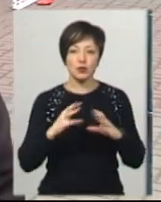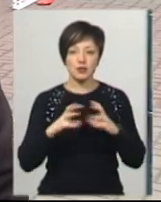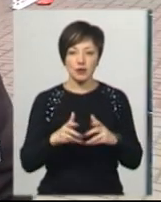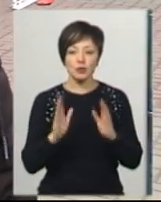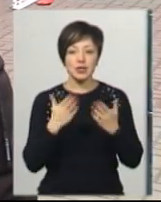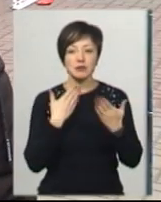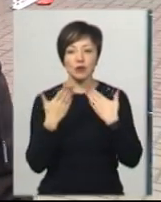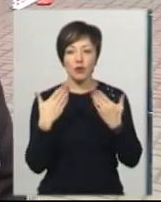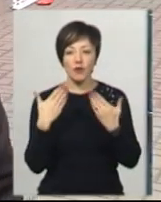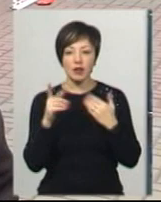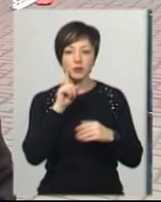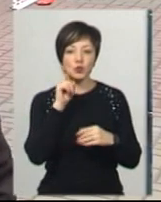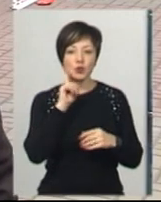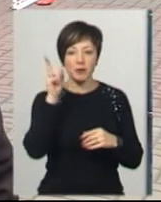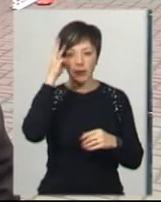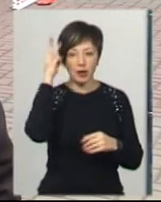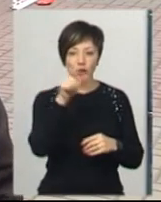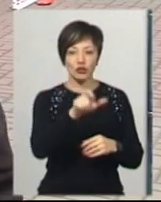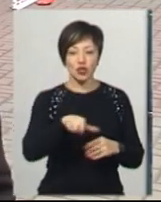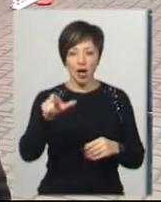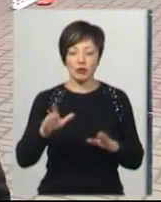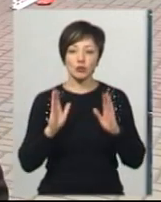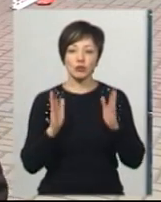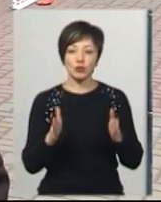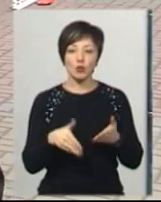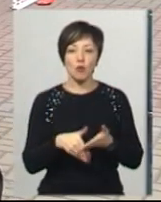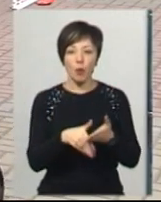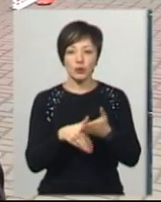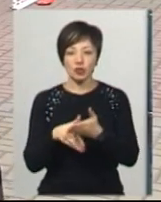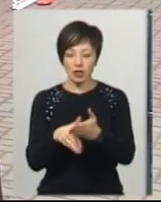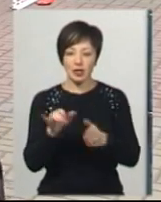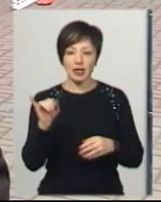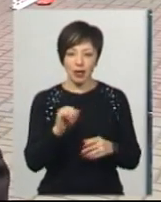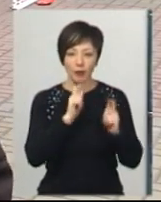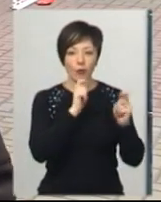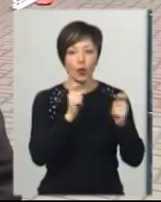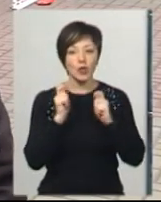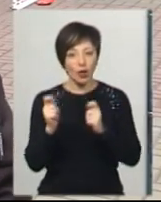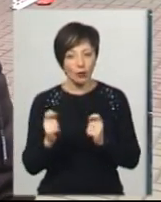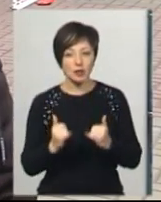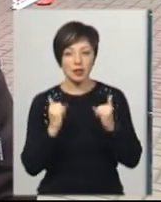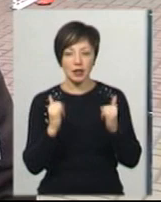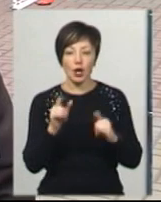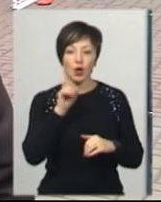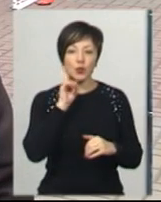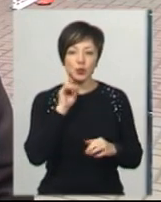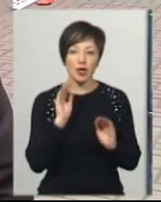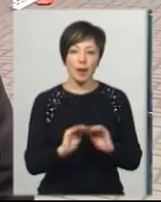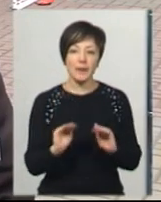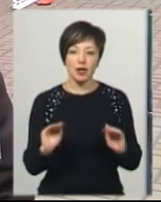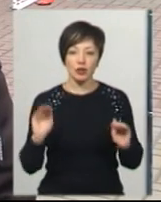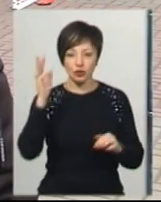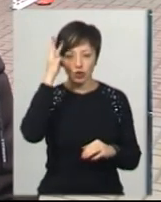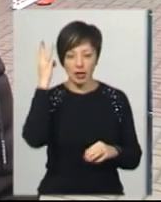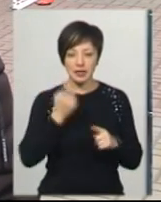Буде спілкуватися з юними хмельничанами, будуть його помічники, ну і, звісно, будуть подарунки для юних хмельничан.